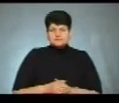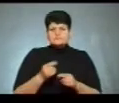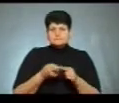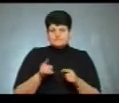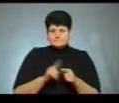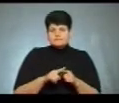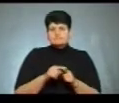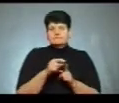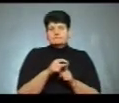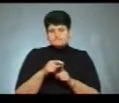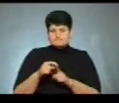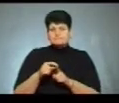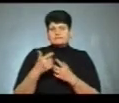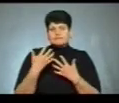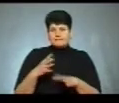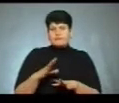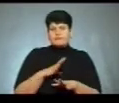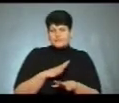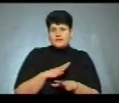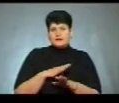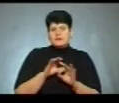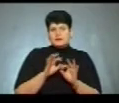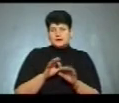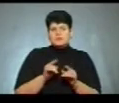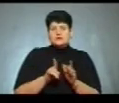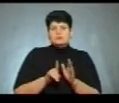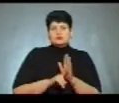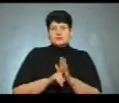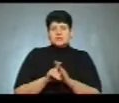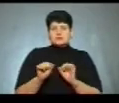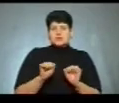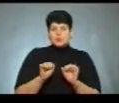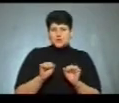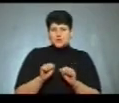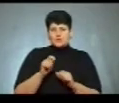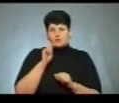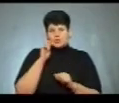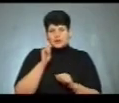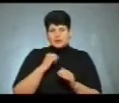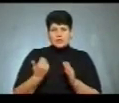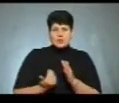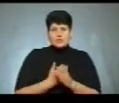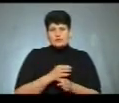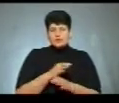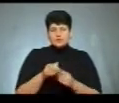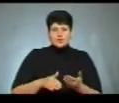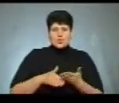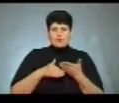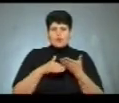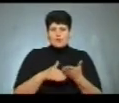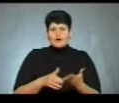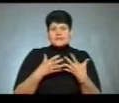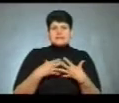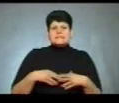було зазначено у ваших сюжетах, про те, що вводиться урядом України новий проект щодо допомоги